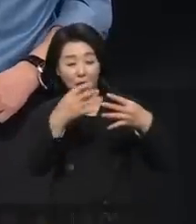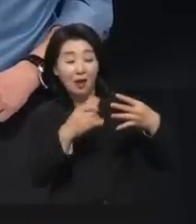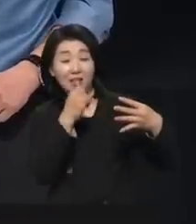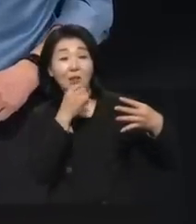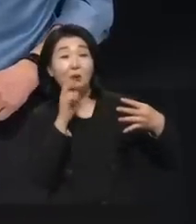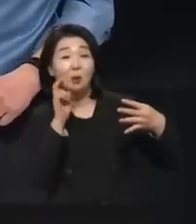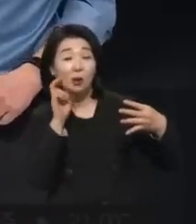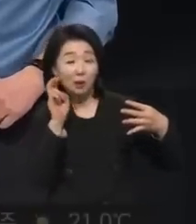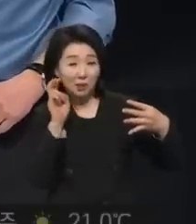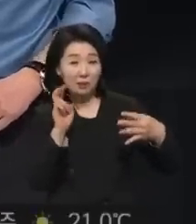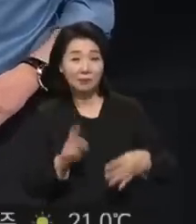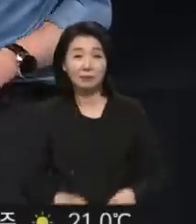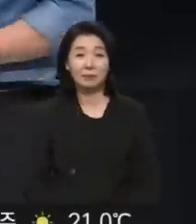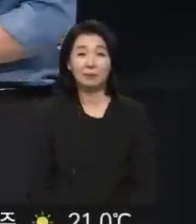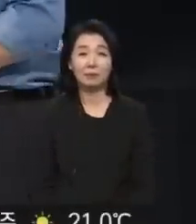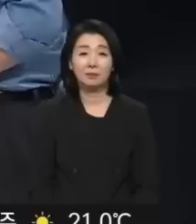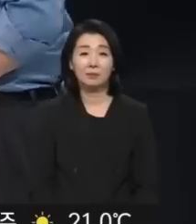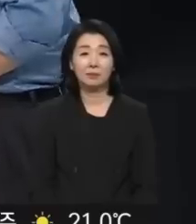건지도 따져봐야 합니다.